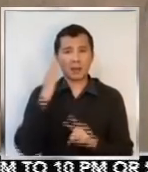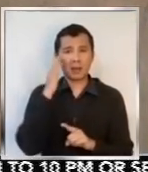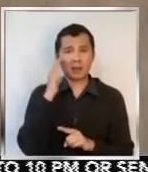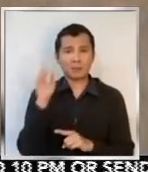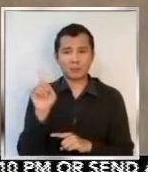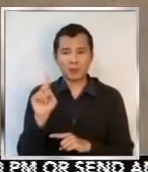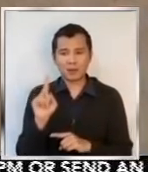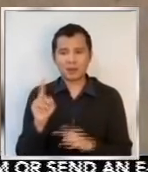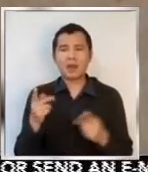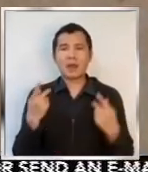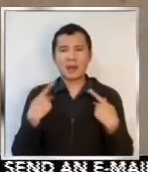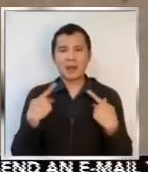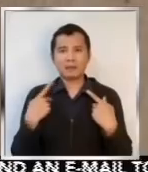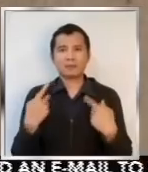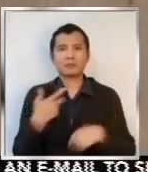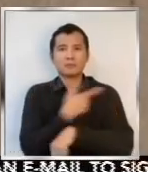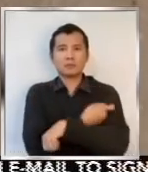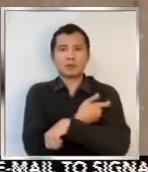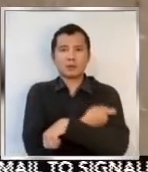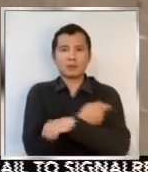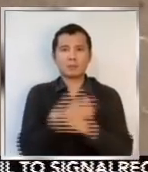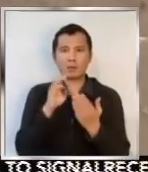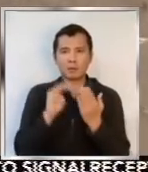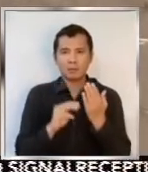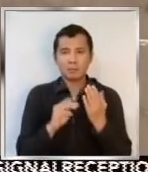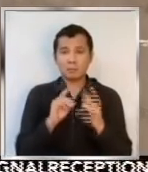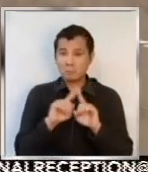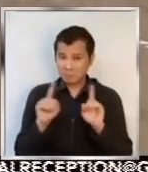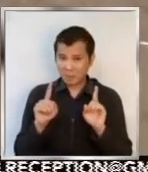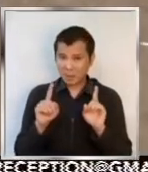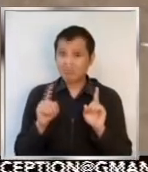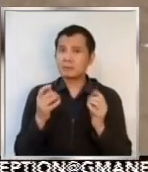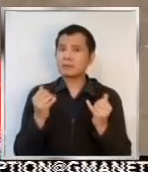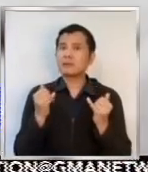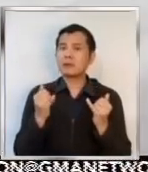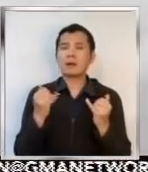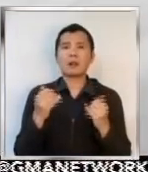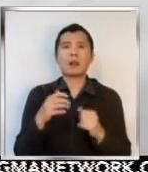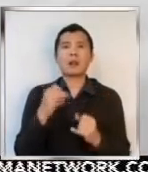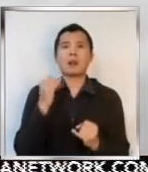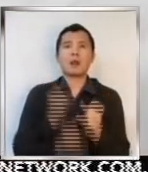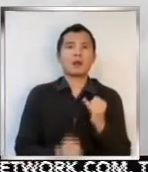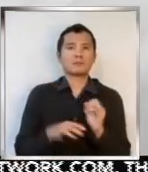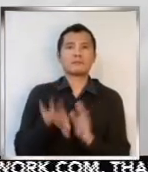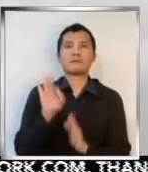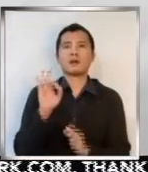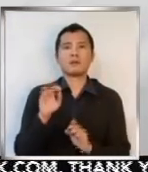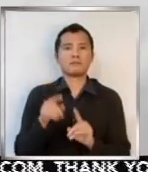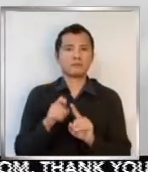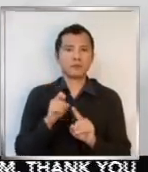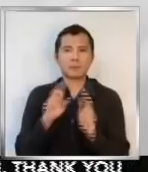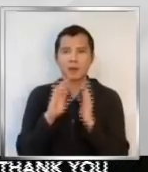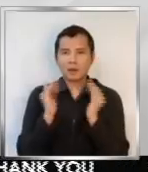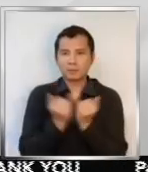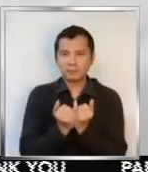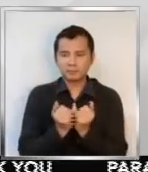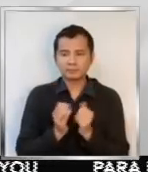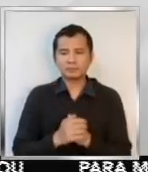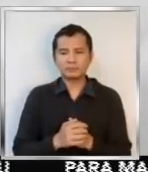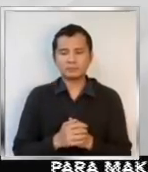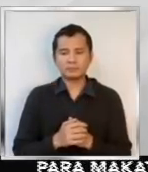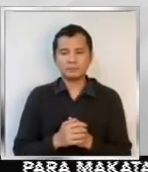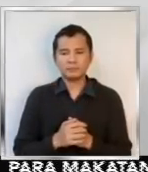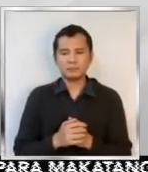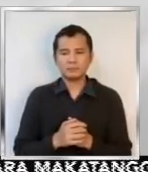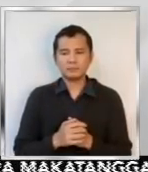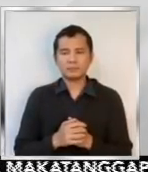pagbabakuna. Kalaunan, napag-alaman na lang daw niya sa kanilang mga barangay. Sabi naman po nila, isunurrender po